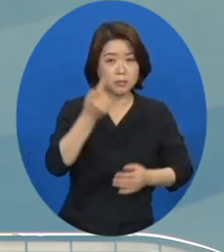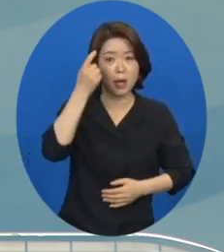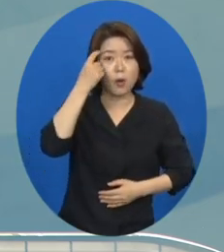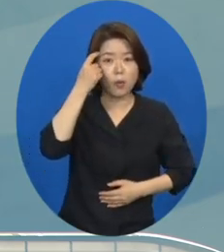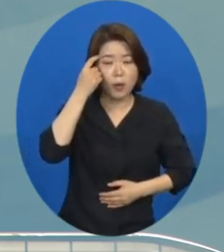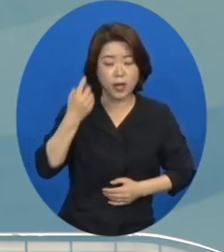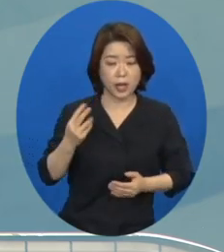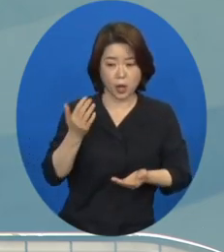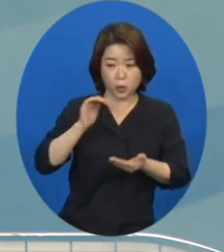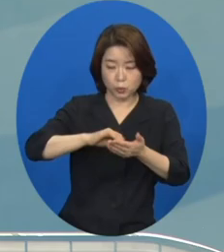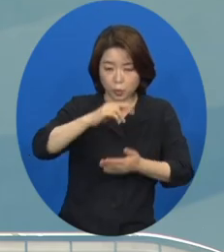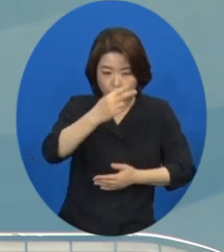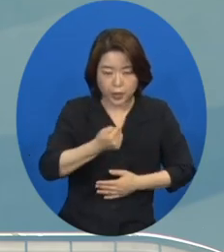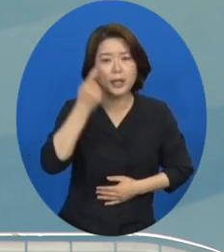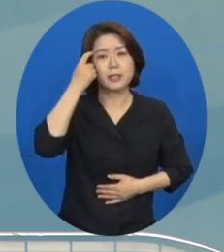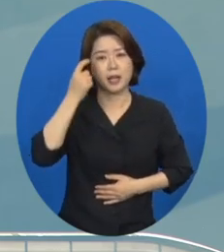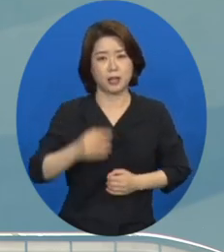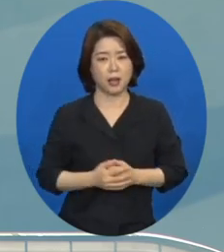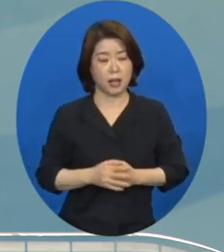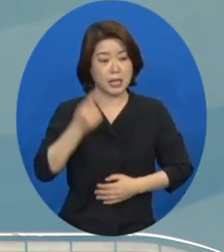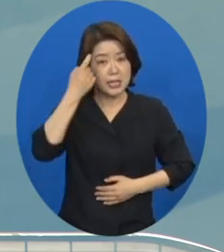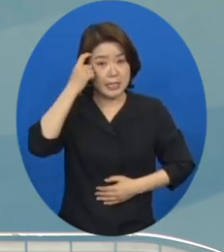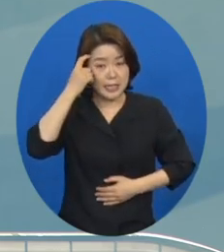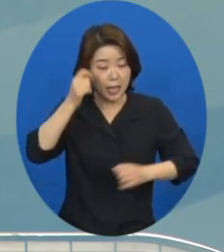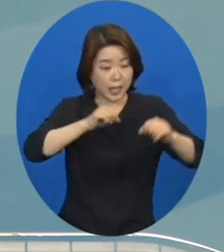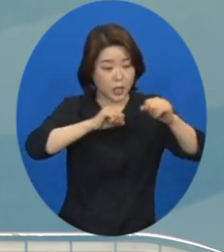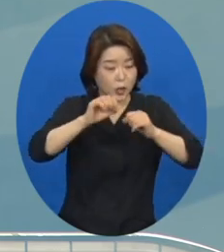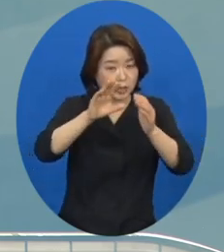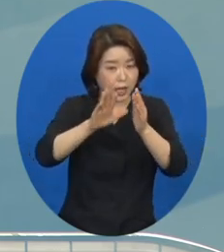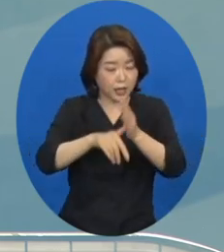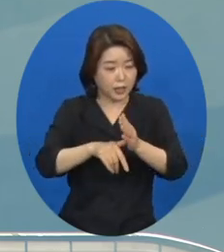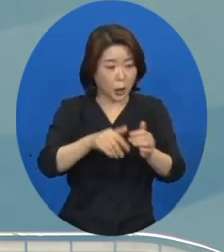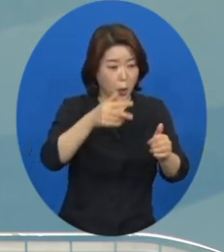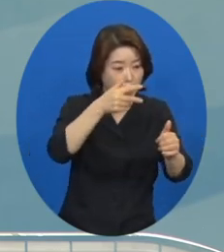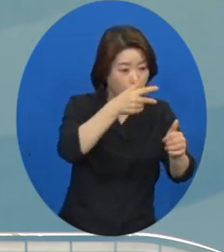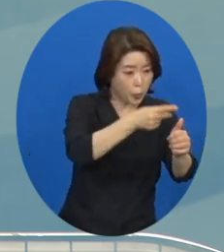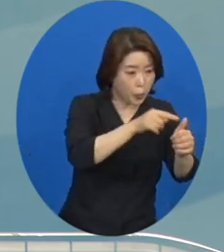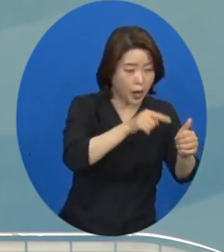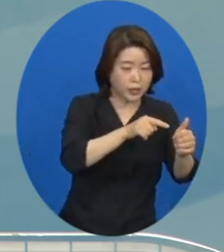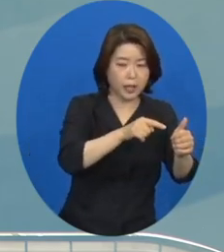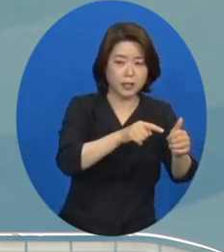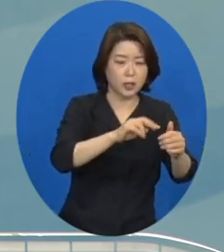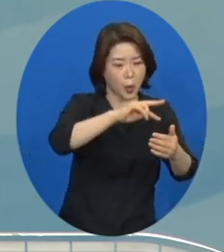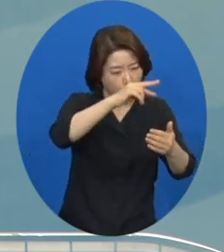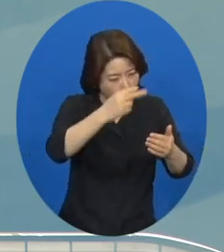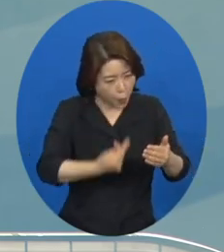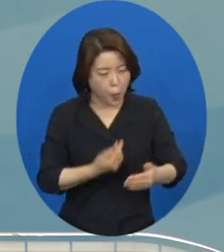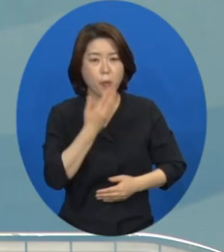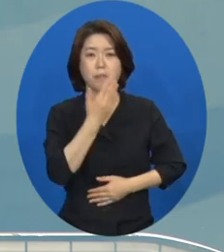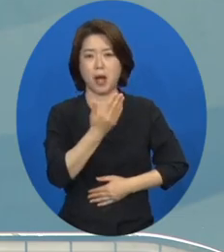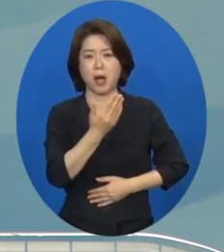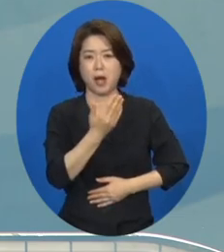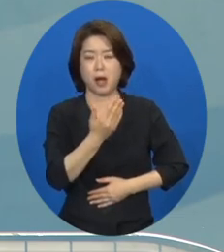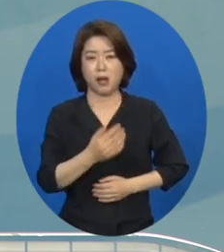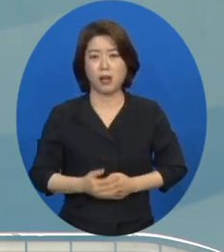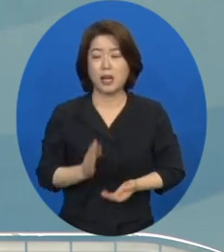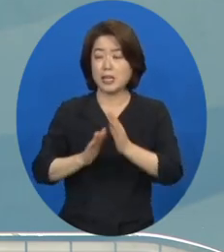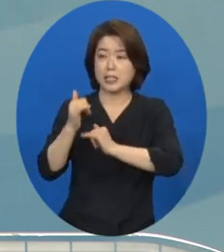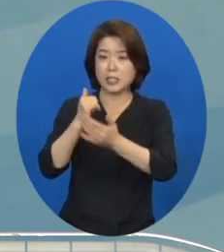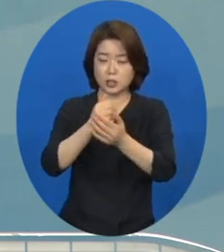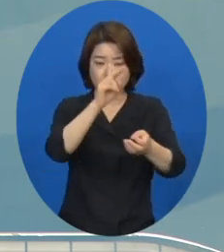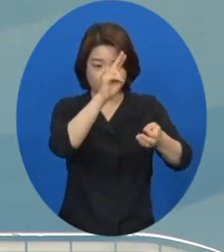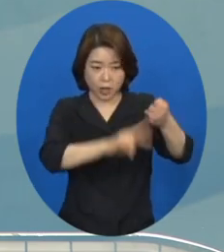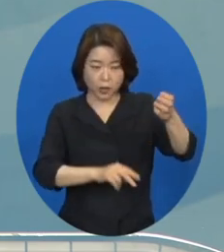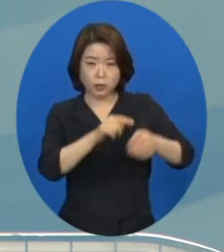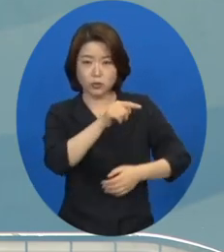있으니까. 생각으로 역사할 때는 아직까지 돌이킬 수 있으니까. 예수님께서 가룟유다에게